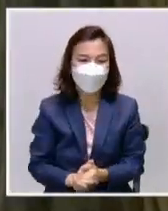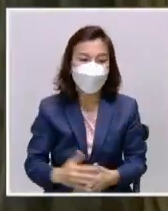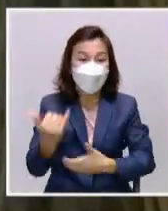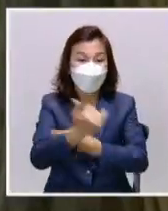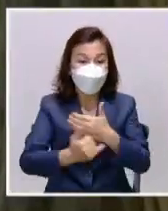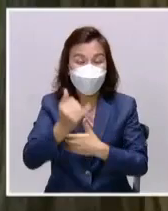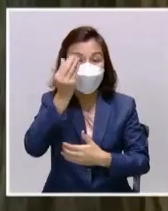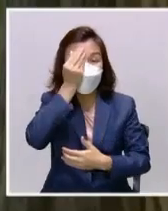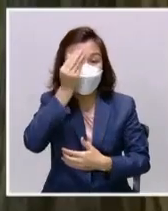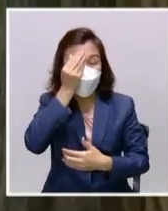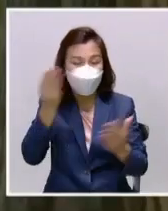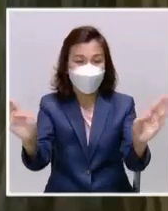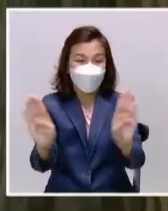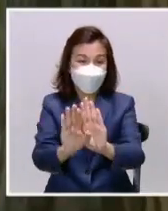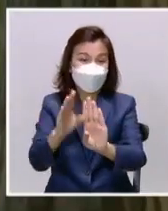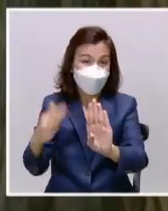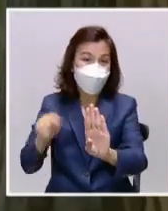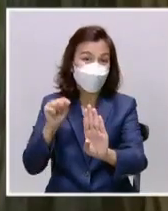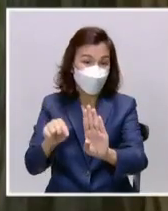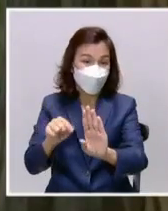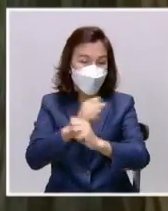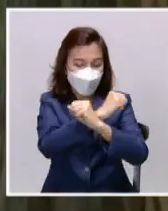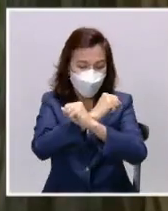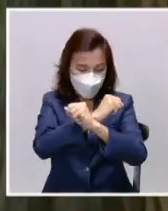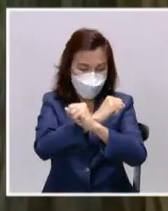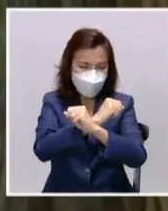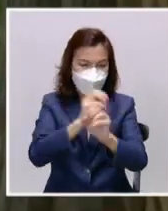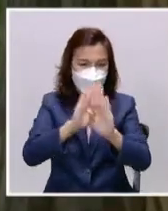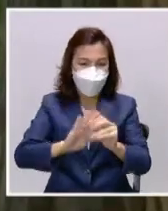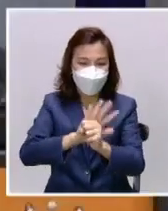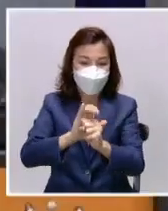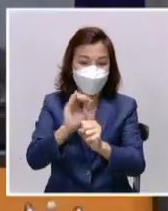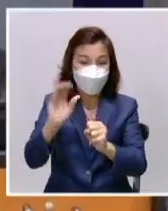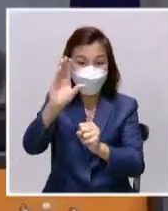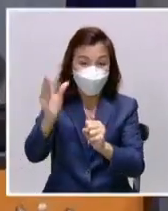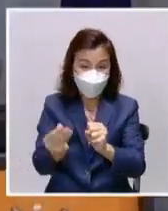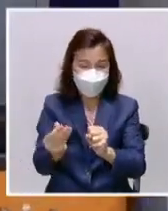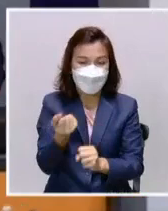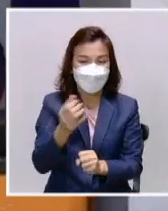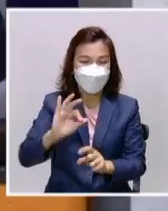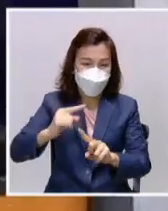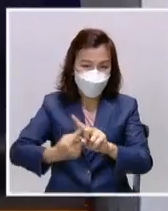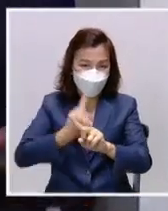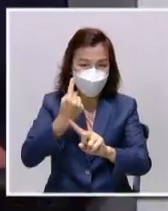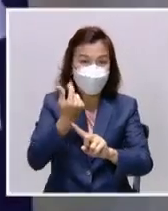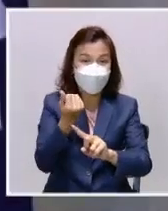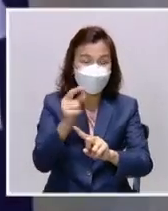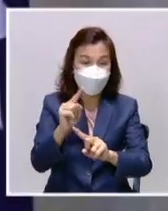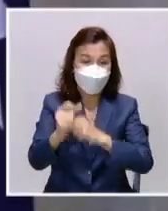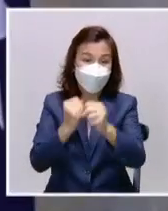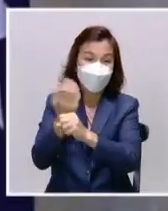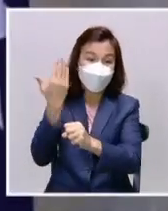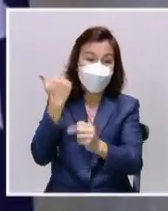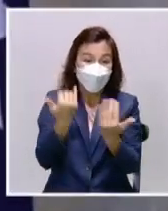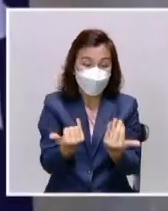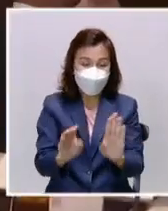อิสราเอลซึ่งปิดประเทศก่อนใครเลยนะคะเพื่อสกัด ame-conตั้งแต่วันที่ 29พฤศจิกายนปีที่แล้วล่าสุดรัก